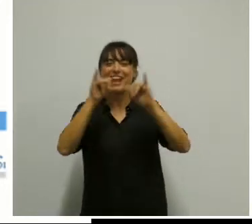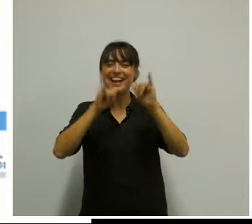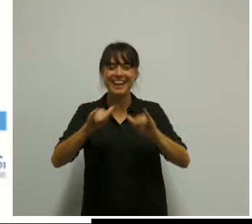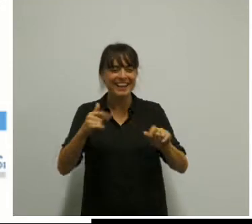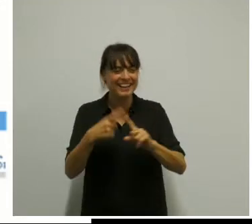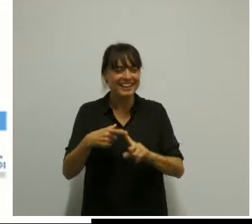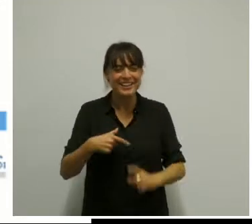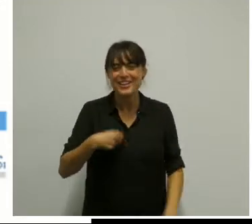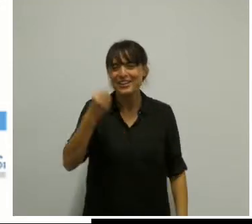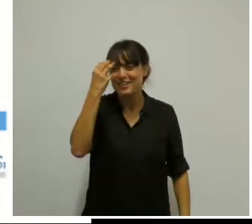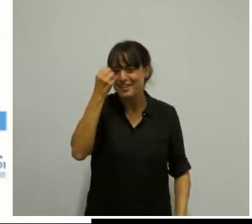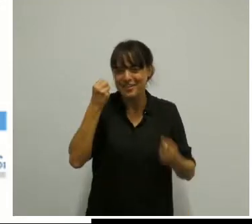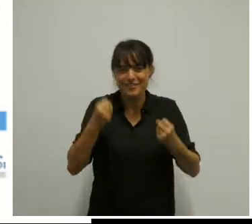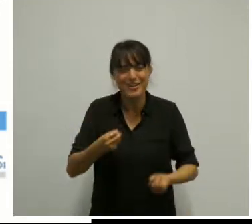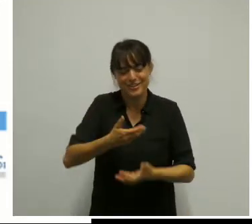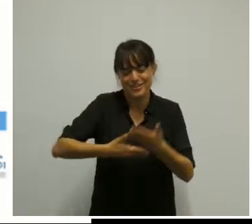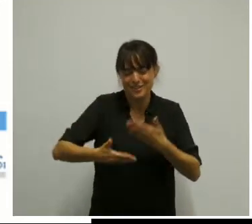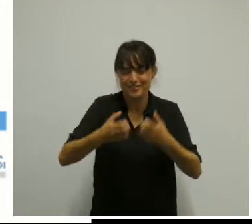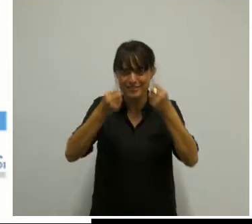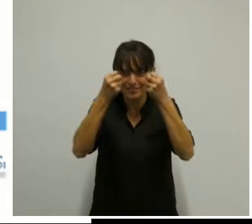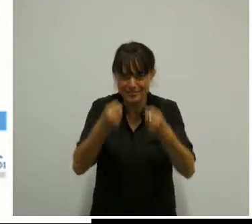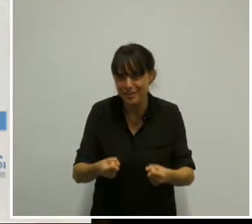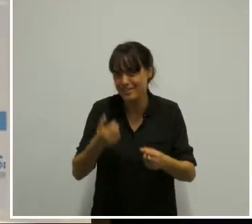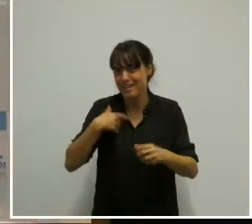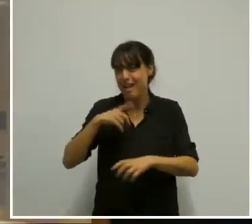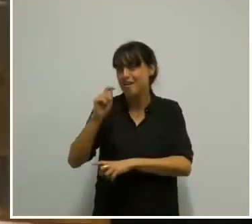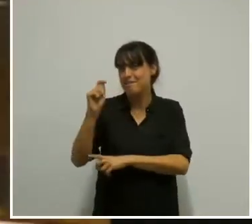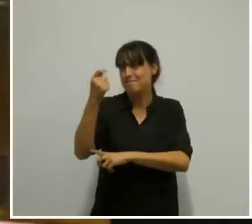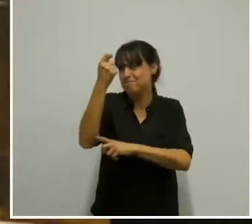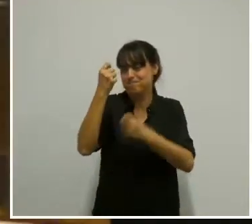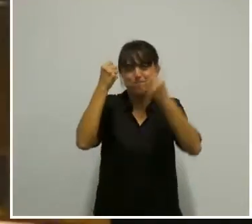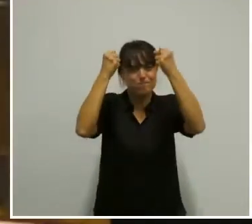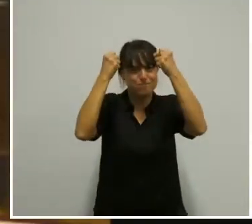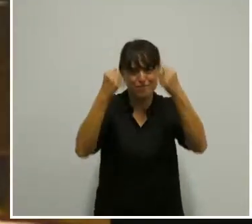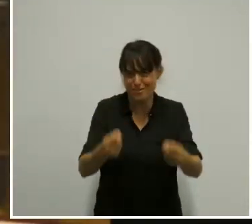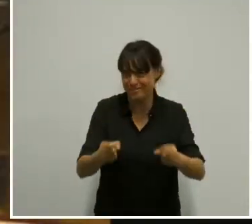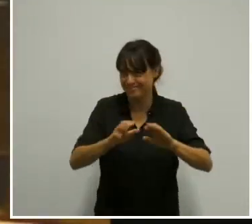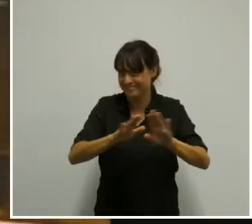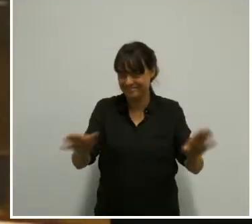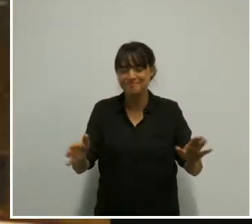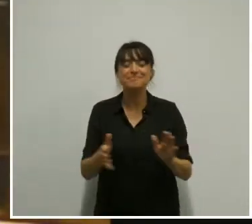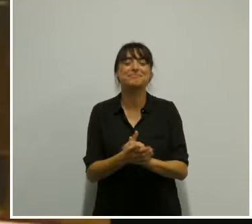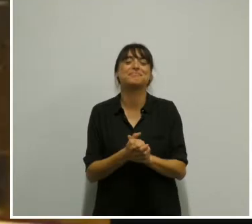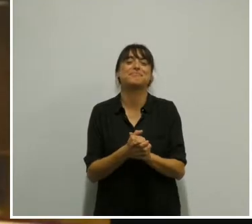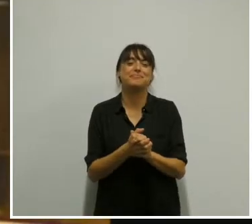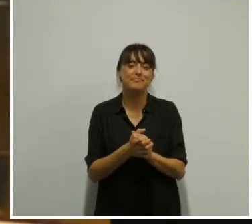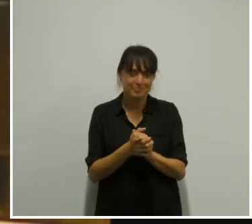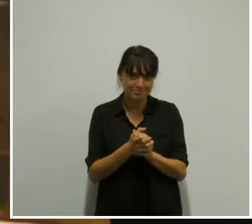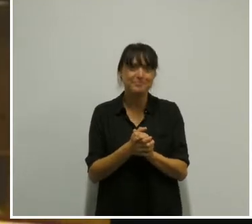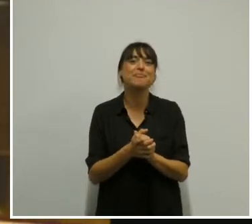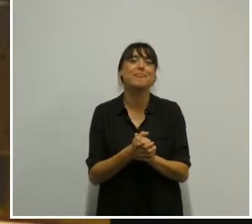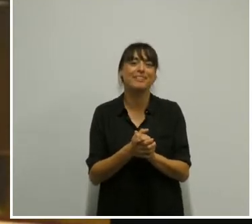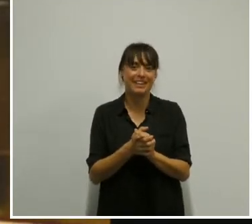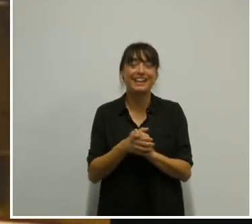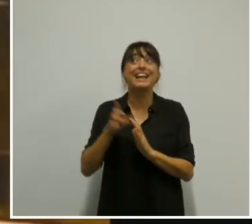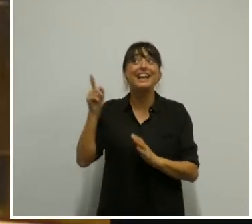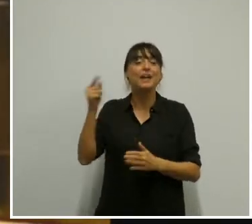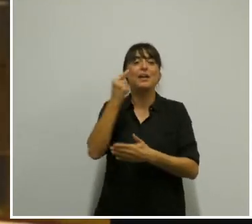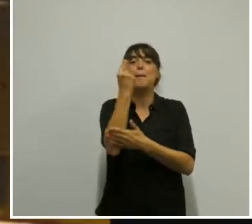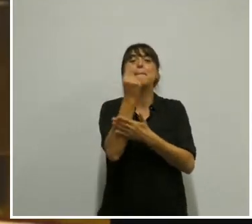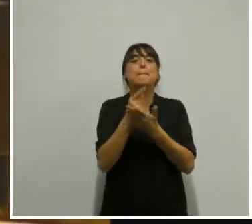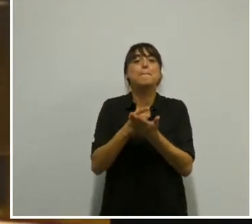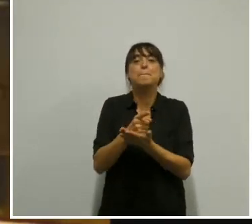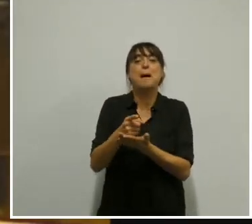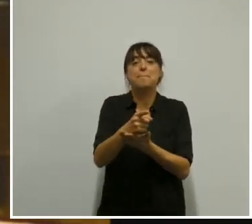que hem col·laborat molt i que s'ha aconseguit una cosa que no havíem aconseguit en anys. No? Aquest, diguem-ne, és un dels planells finals, que